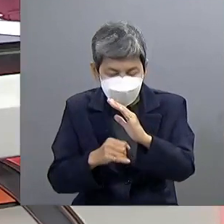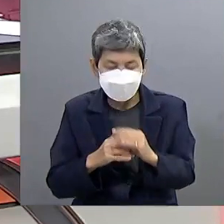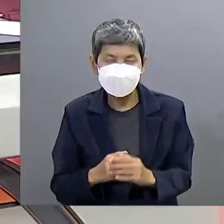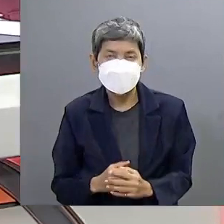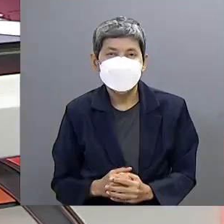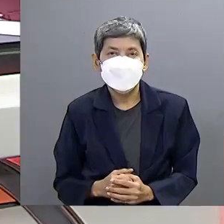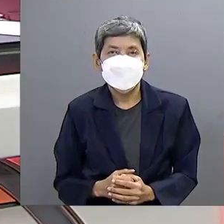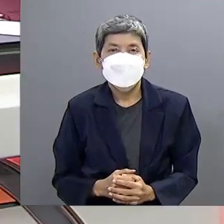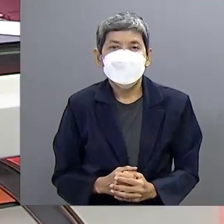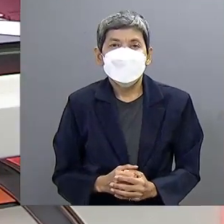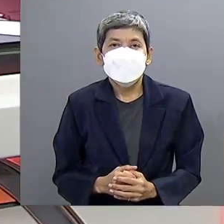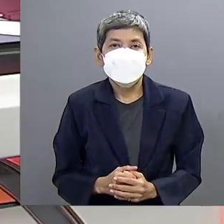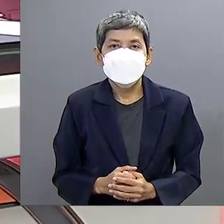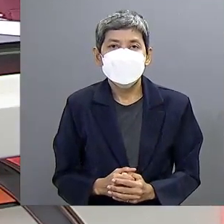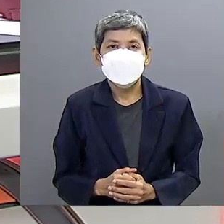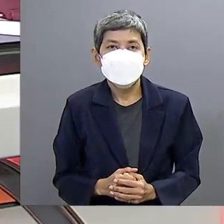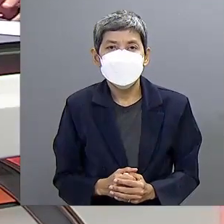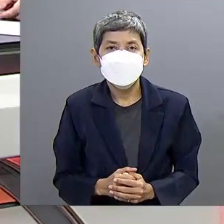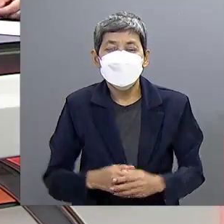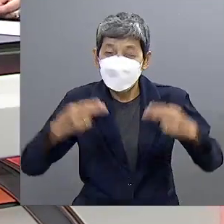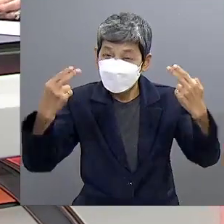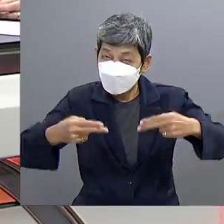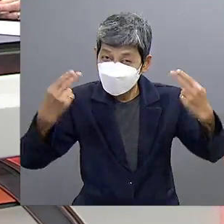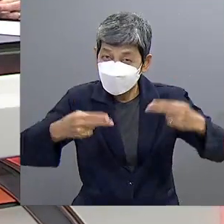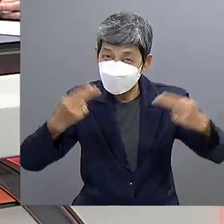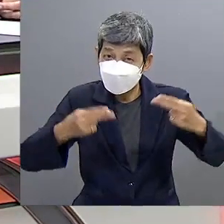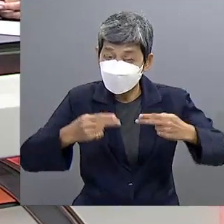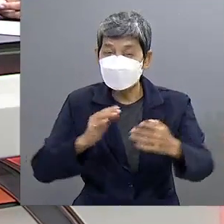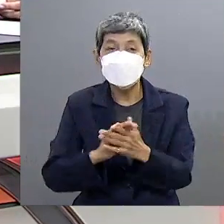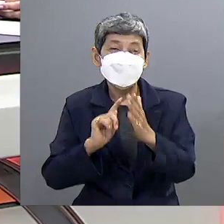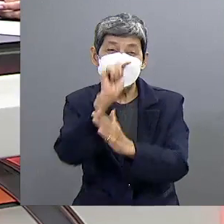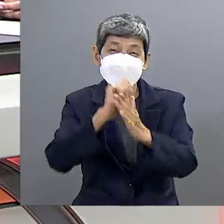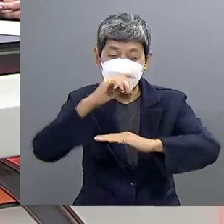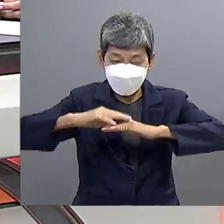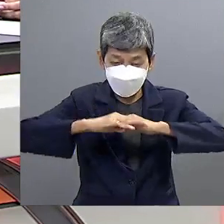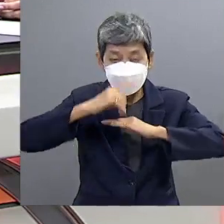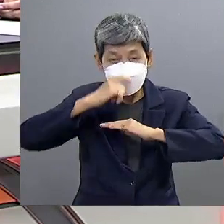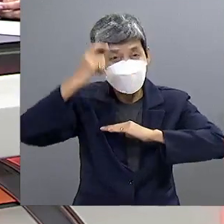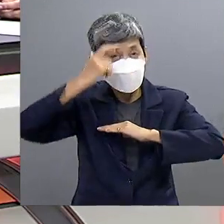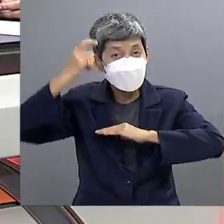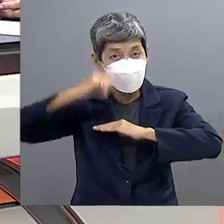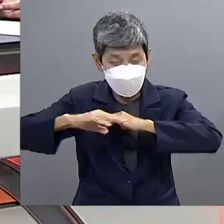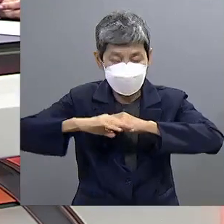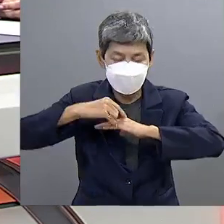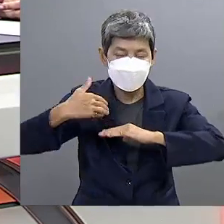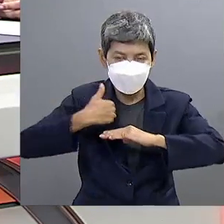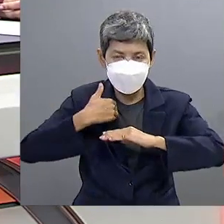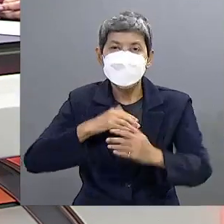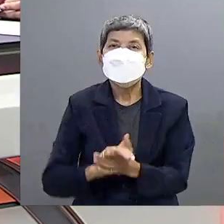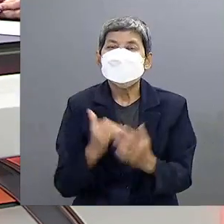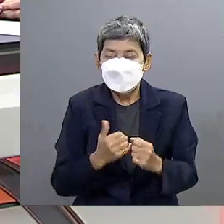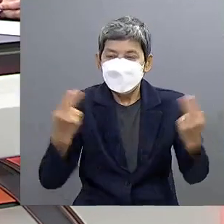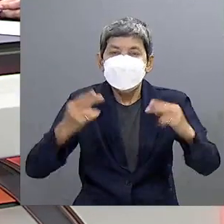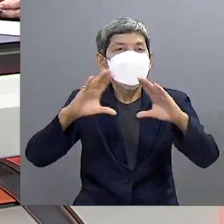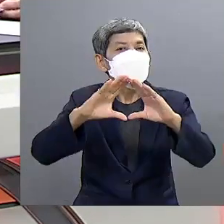มีผู้หนีภัยการสู้รบในพื้นที่ชายแดนจังหวัดตากยังคงทยอยเดินทางกลับภูมิลำเนานะคะหลังจากที่การสู้รบเริ่มสงบลงแต่